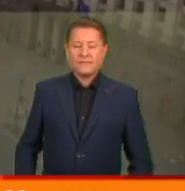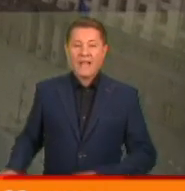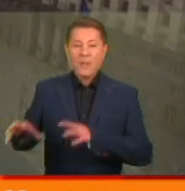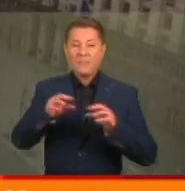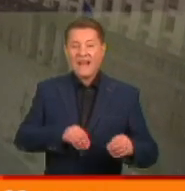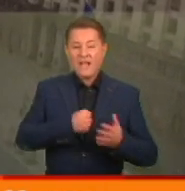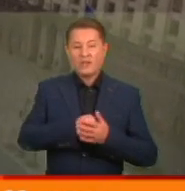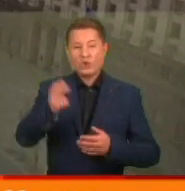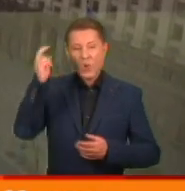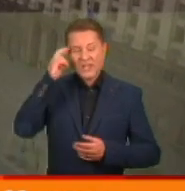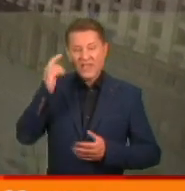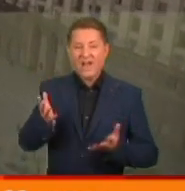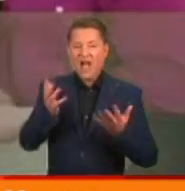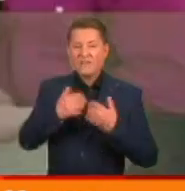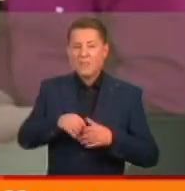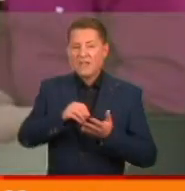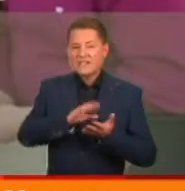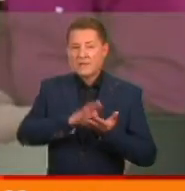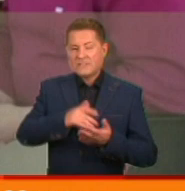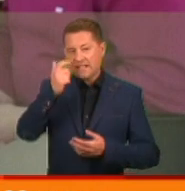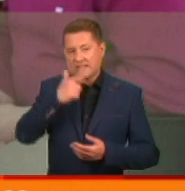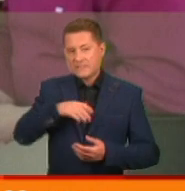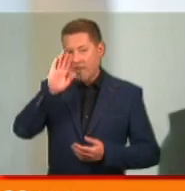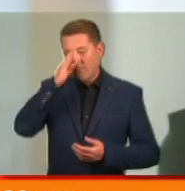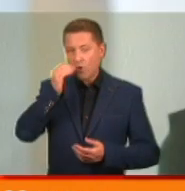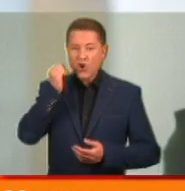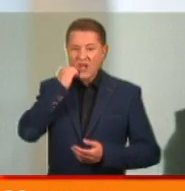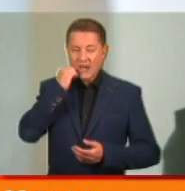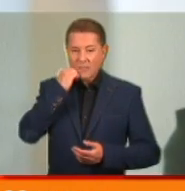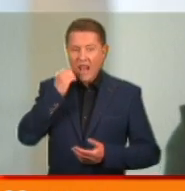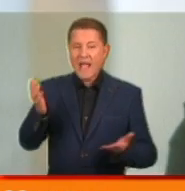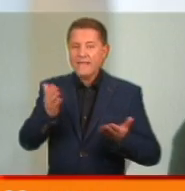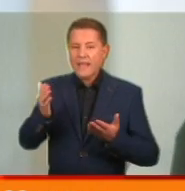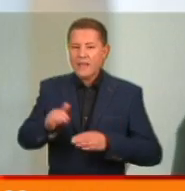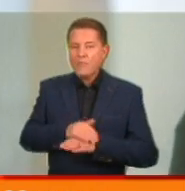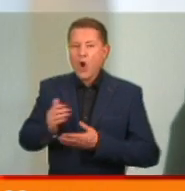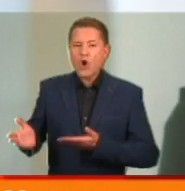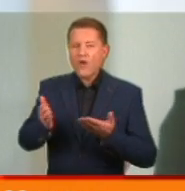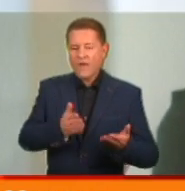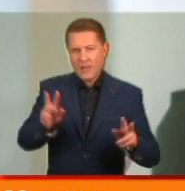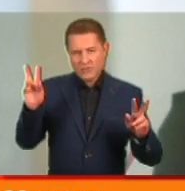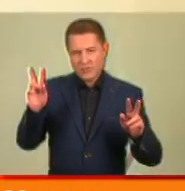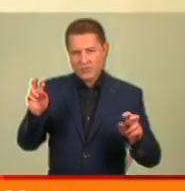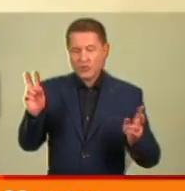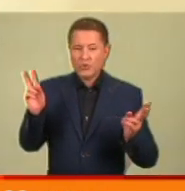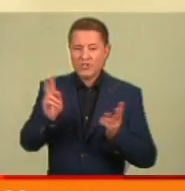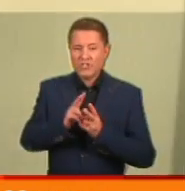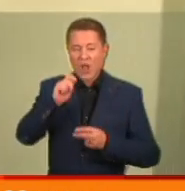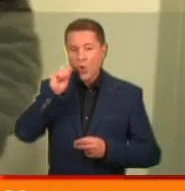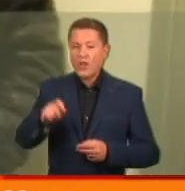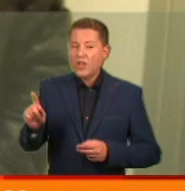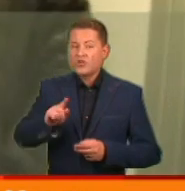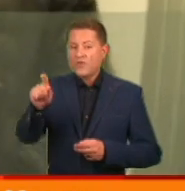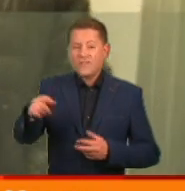Переїхати до Києва, автоматично записати себе у вороги Кремля, яким короваєм зустрічала його Україна, що він не злякався.